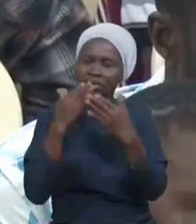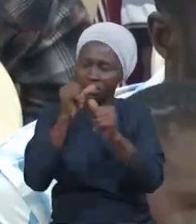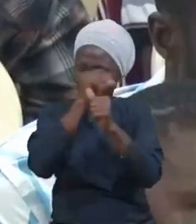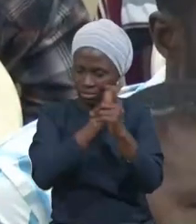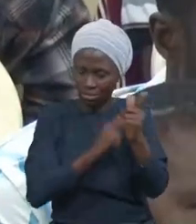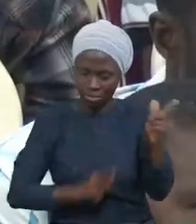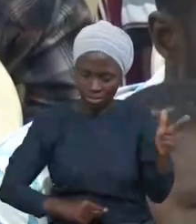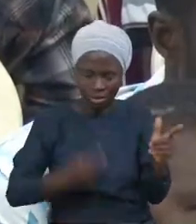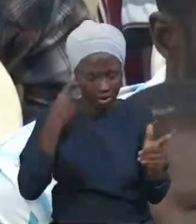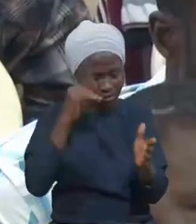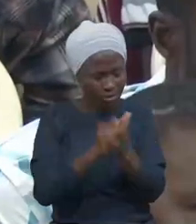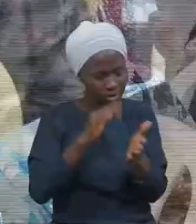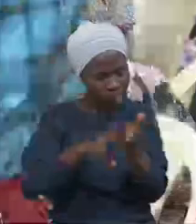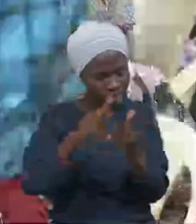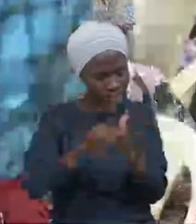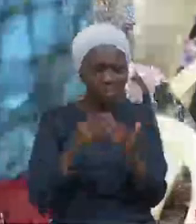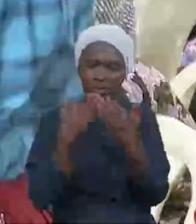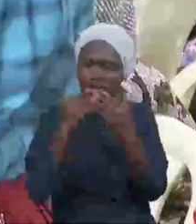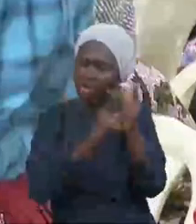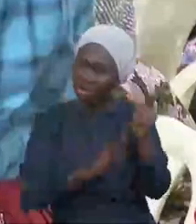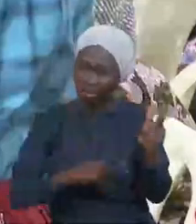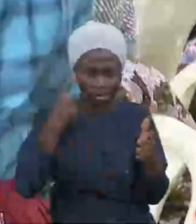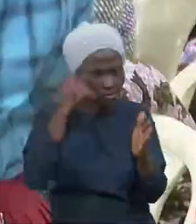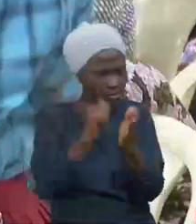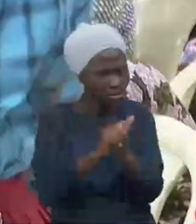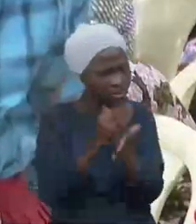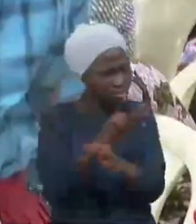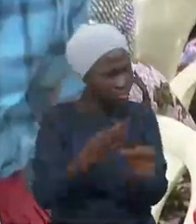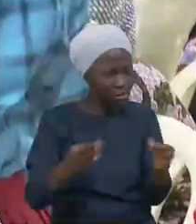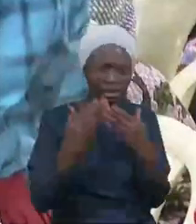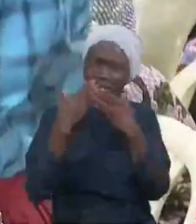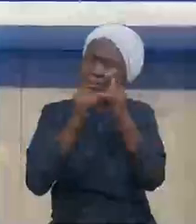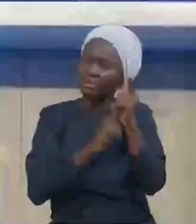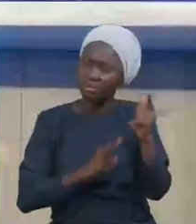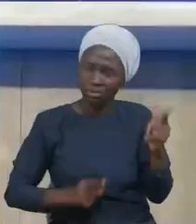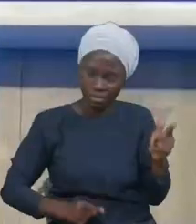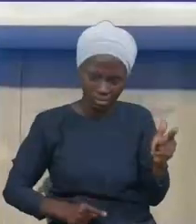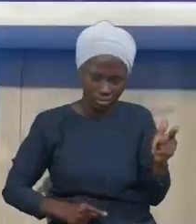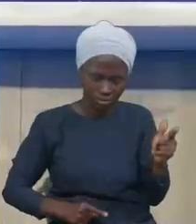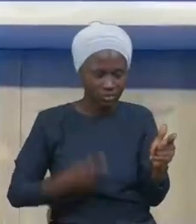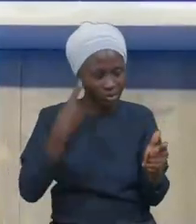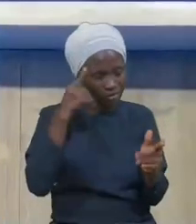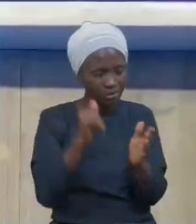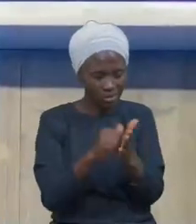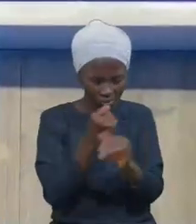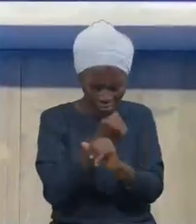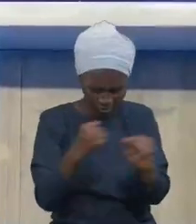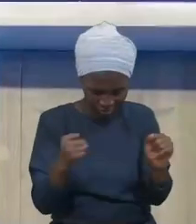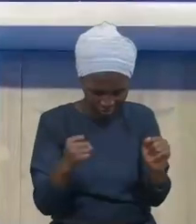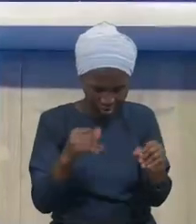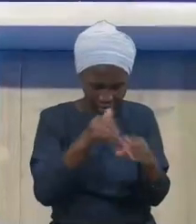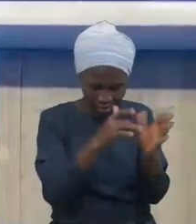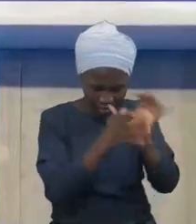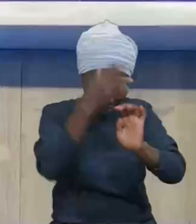pardon. Merci Seigneur pour cette libération, pour ce salut. Au